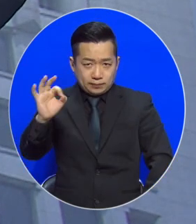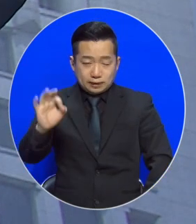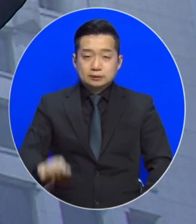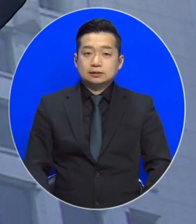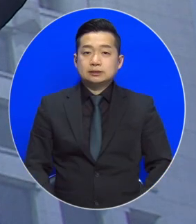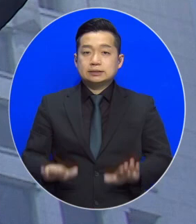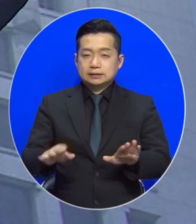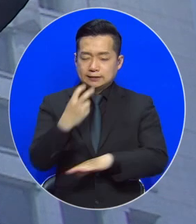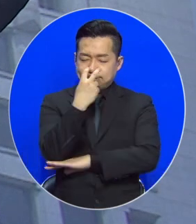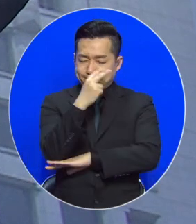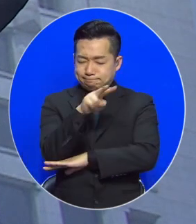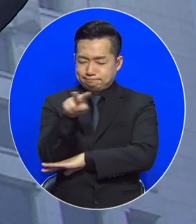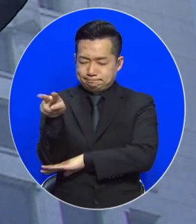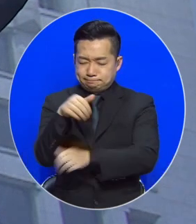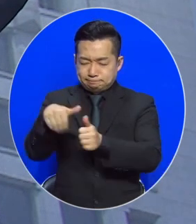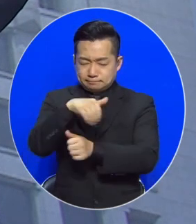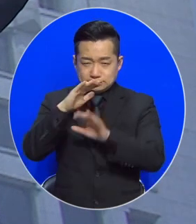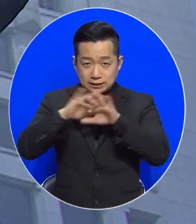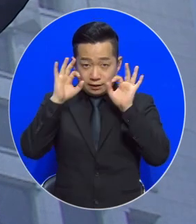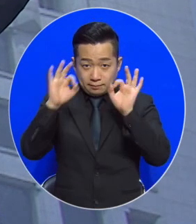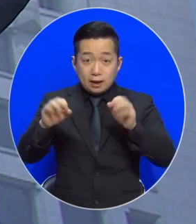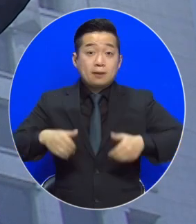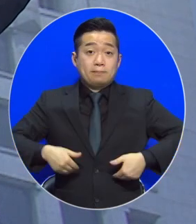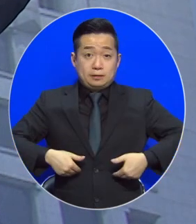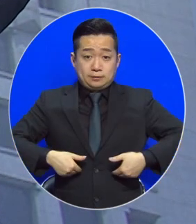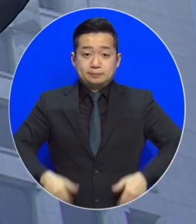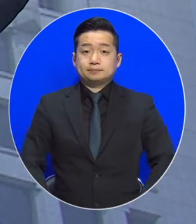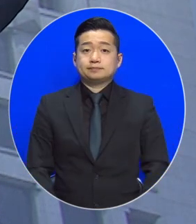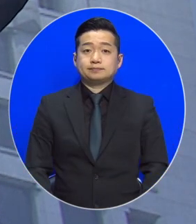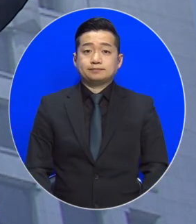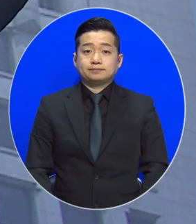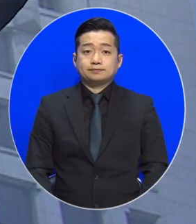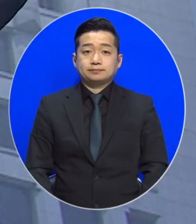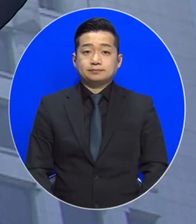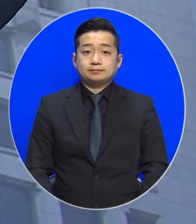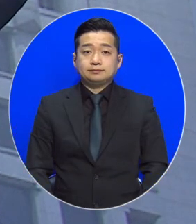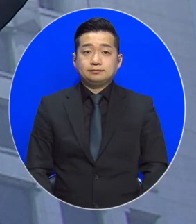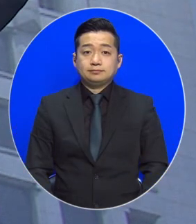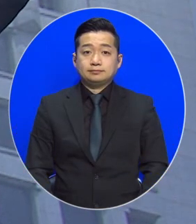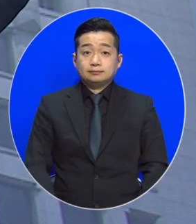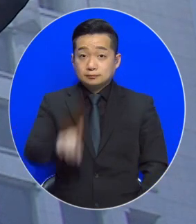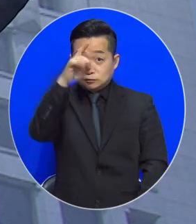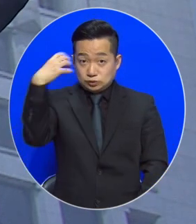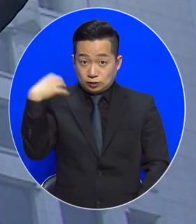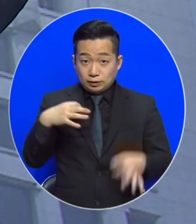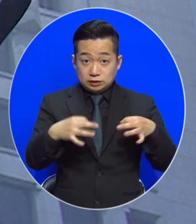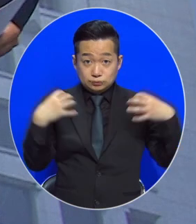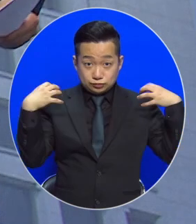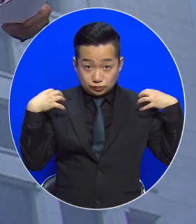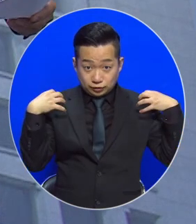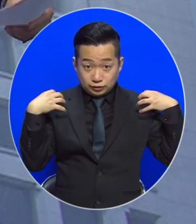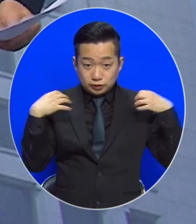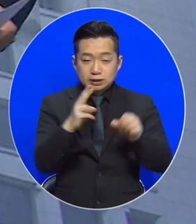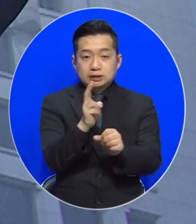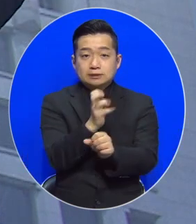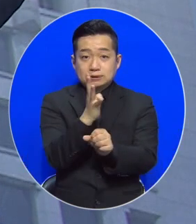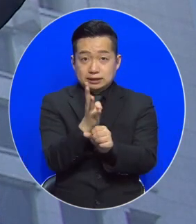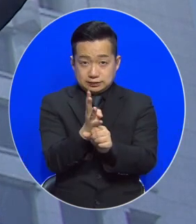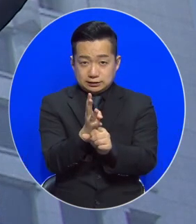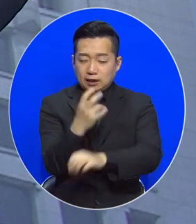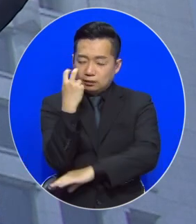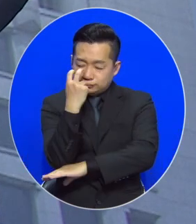높은 경계심을 갖고 상황을 예의주시 할 거라고 밝혔습니다 정부와 금융당국이 24시간